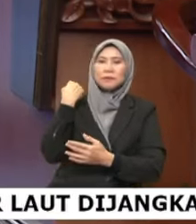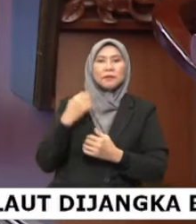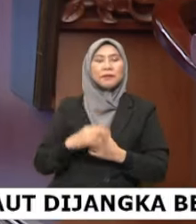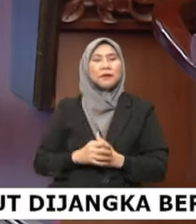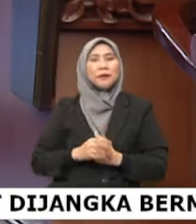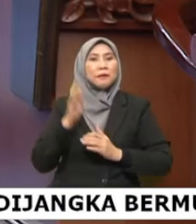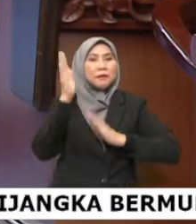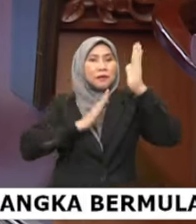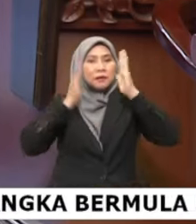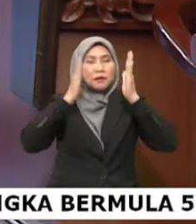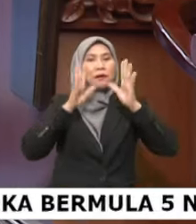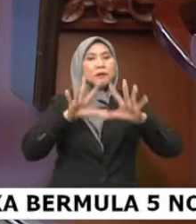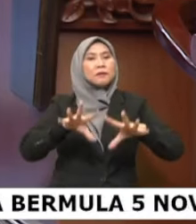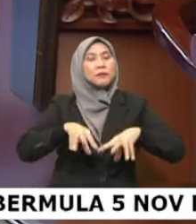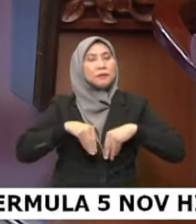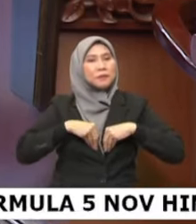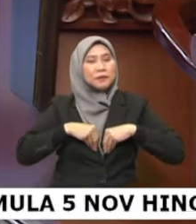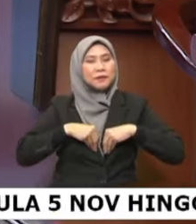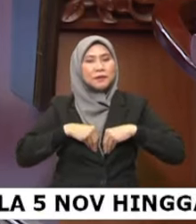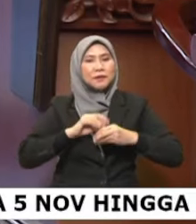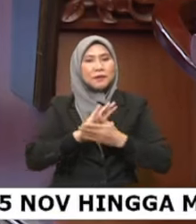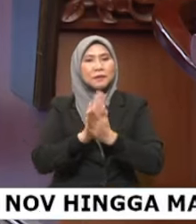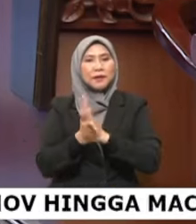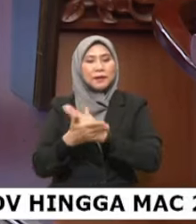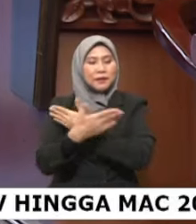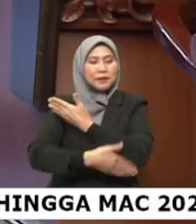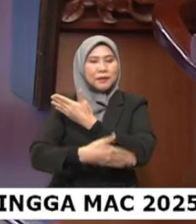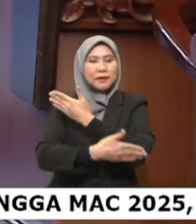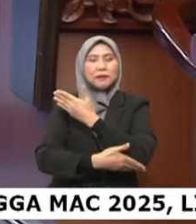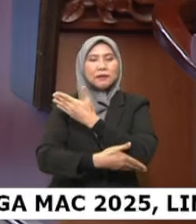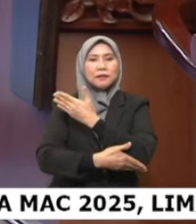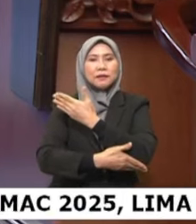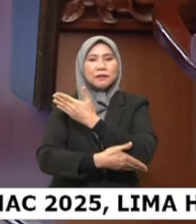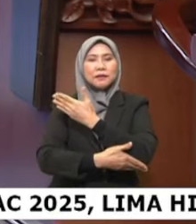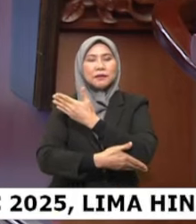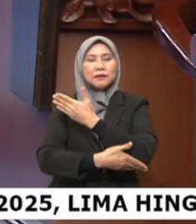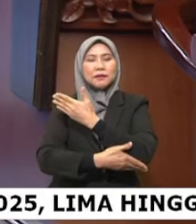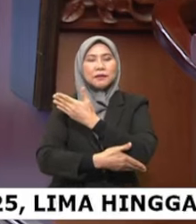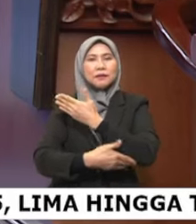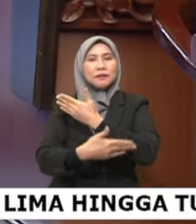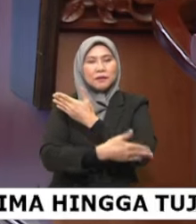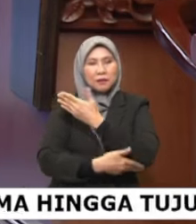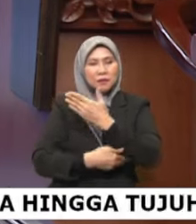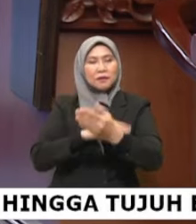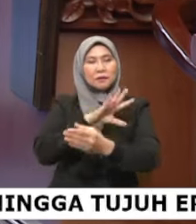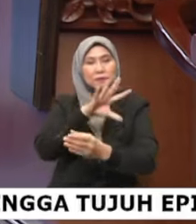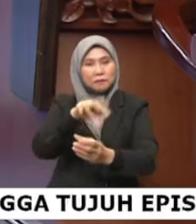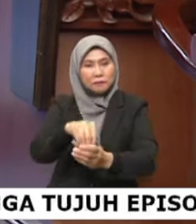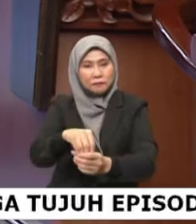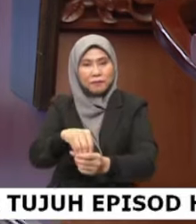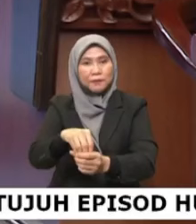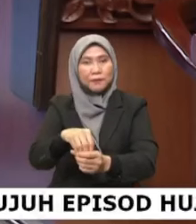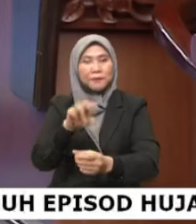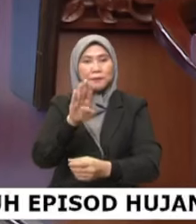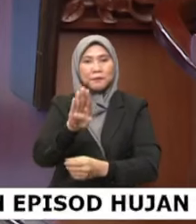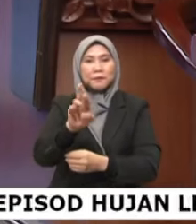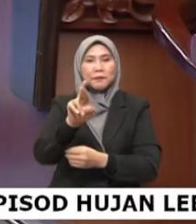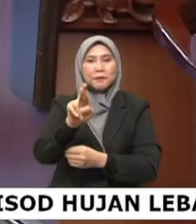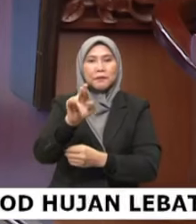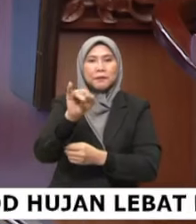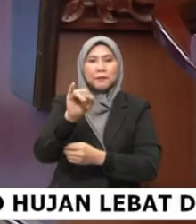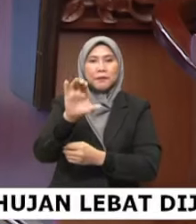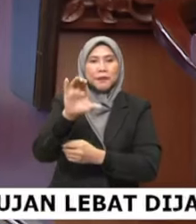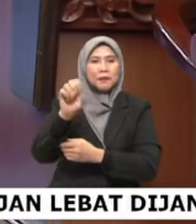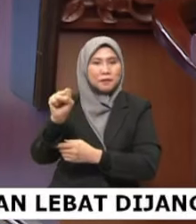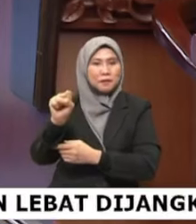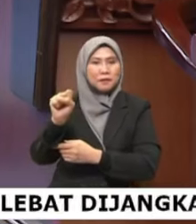mana Malaysia telah diterima sebagai negara rakan atau datang dengan izin partner country BRICS.